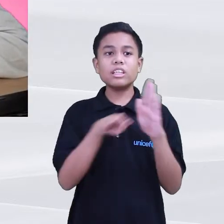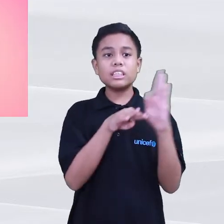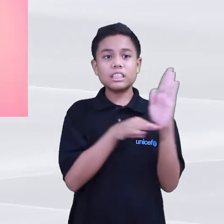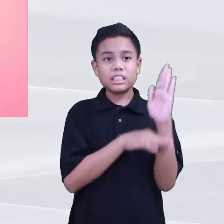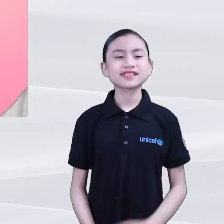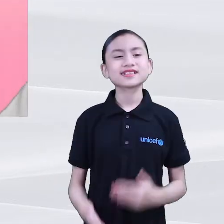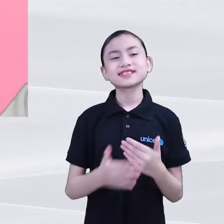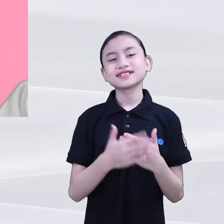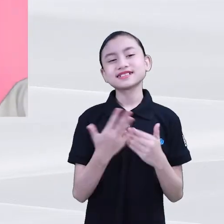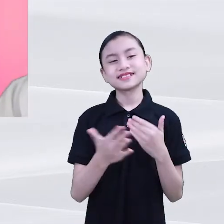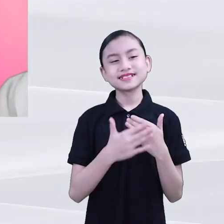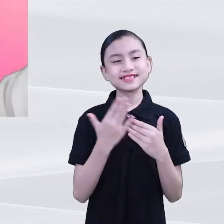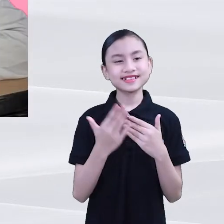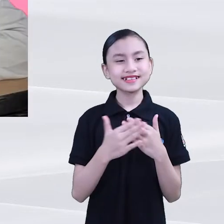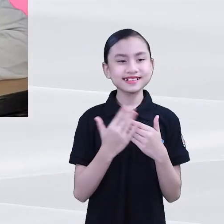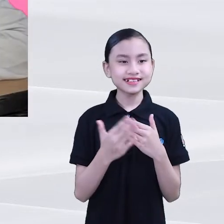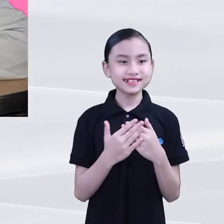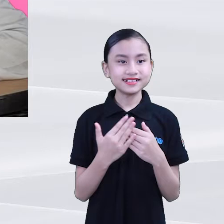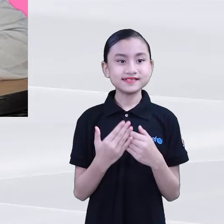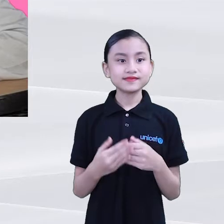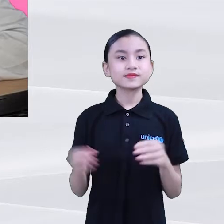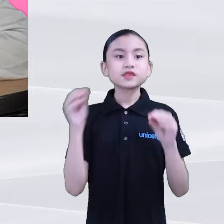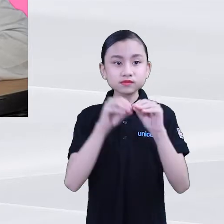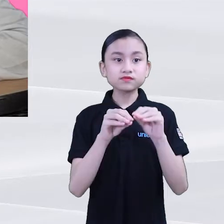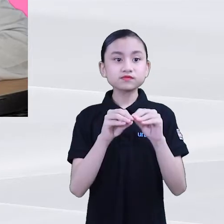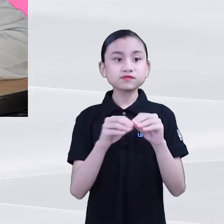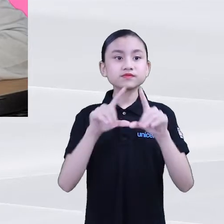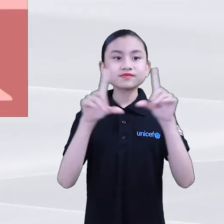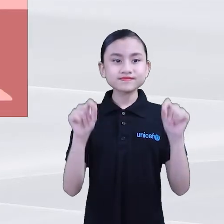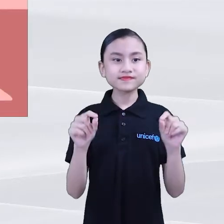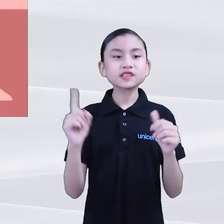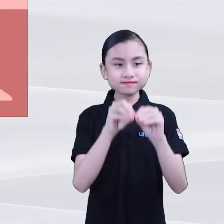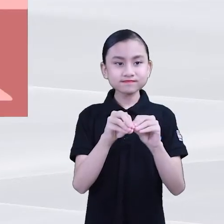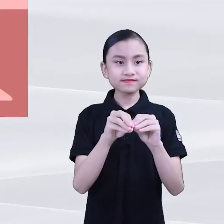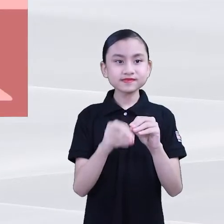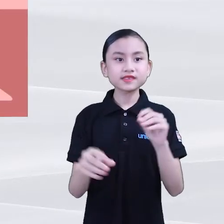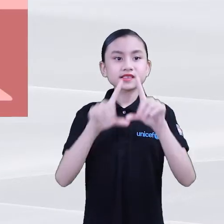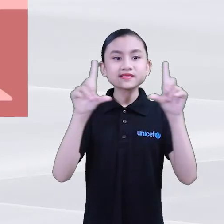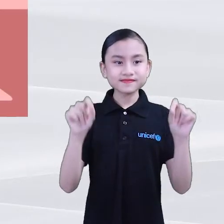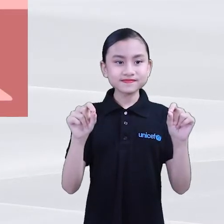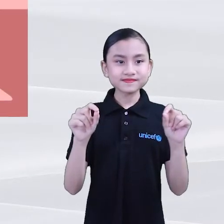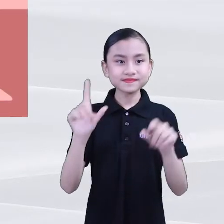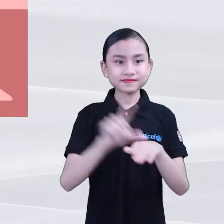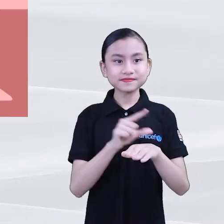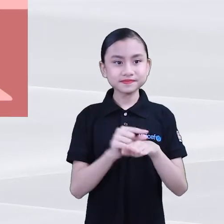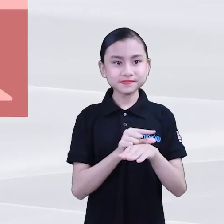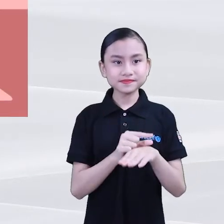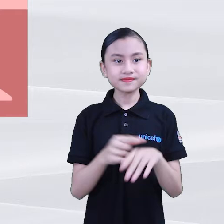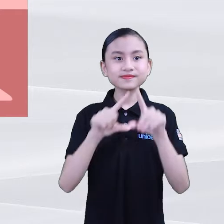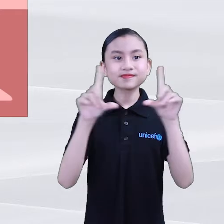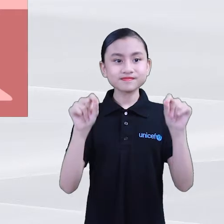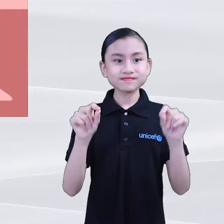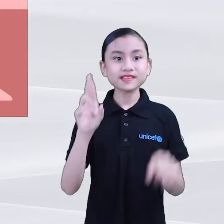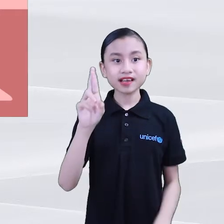cara? Senang saja. Kita perlu dapatkan blok untuk papan pengembangan dahulu. Robot kita menggunakan papan pengembangan